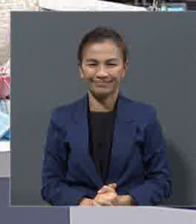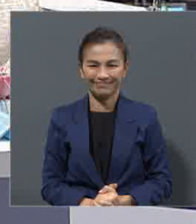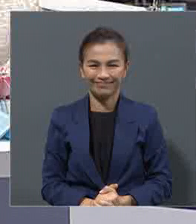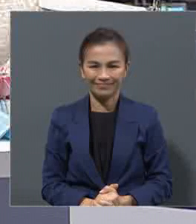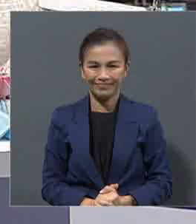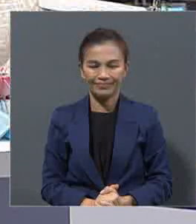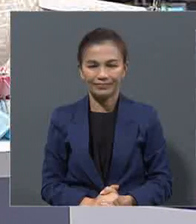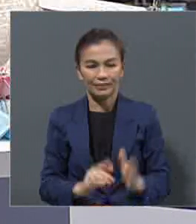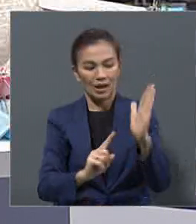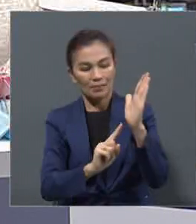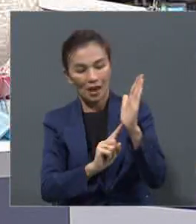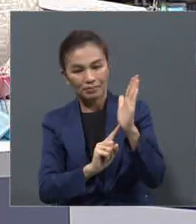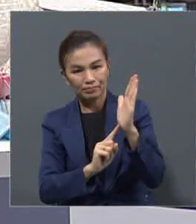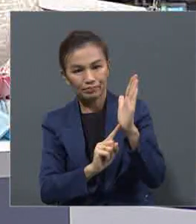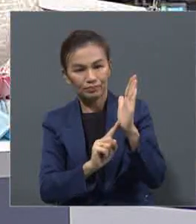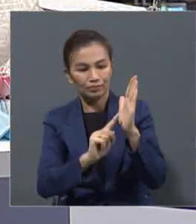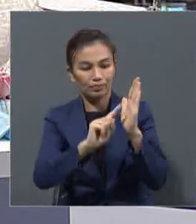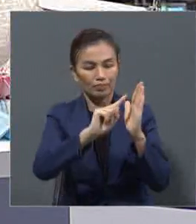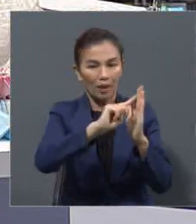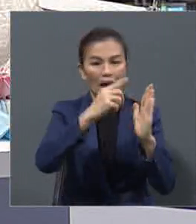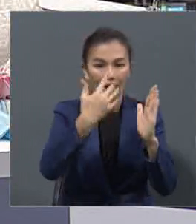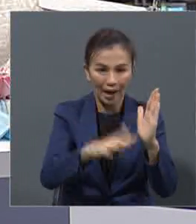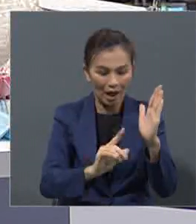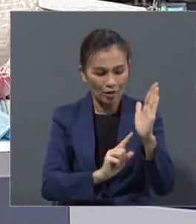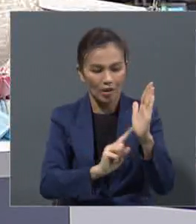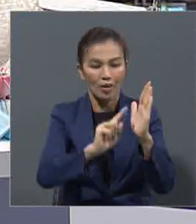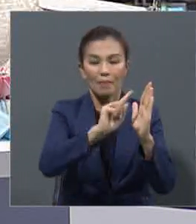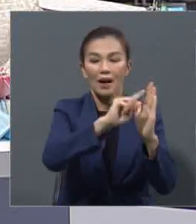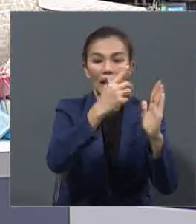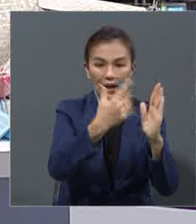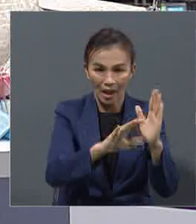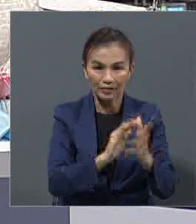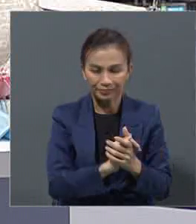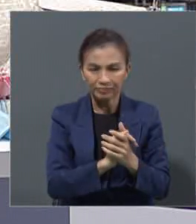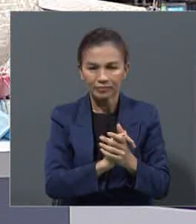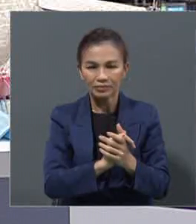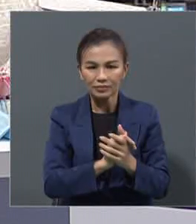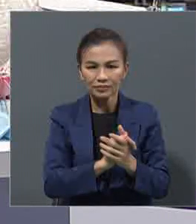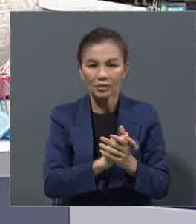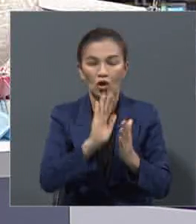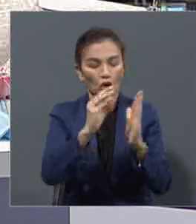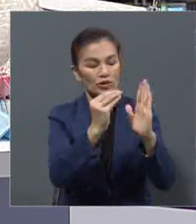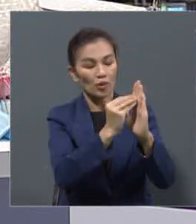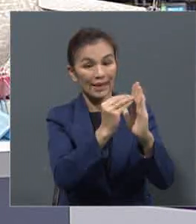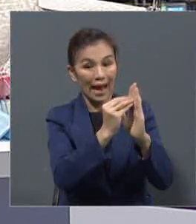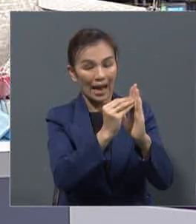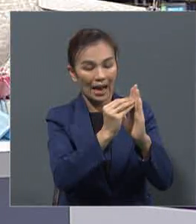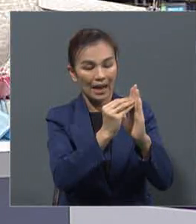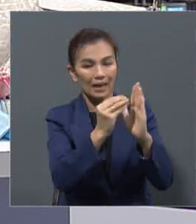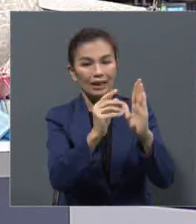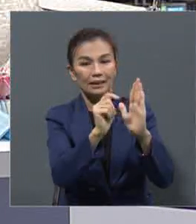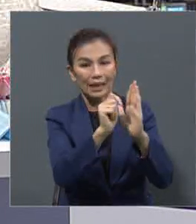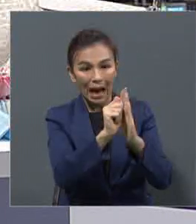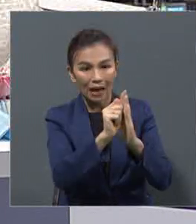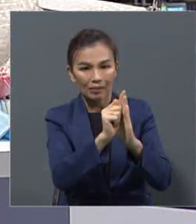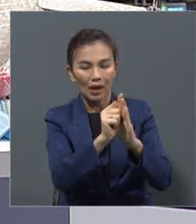อ่ะขาไปคือขาที่จะเอาไปเนี่ยต้นทางเนี่ยไปตรวจสอบเรียบร้อยแล้วในส่วนของปลายทางที่จังหวัดตากนะฮะไม่ใช่ไปถึงแล้วลงหลุม